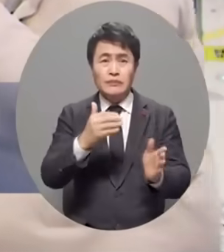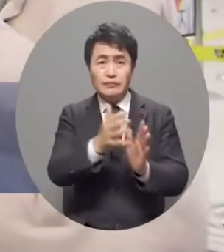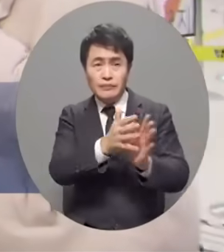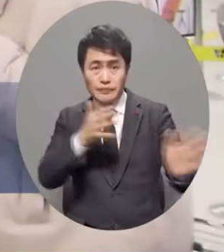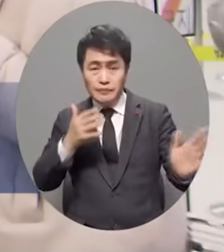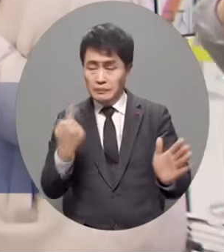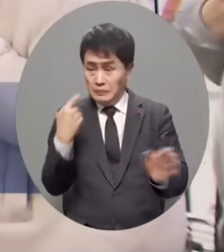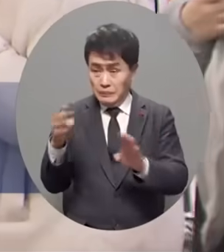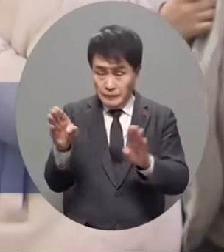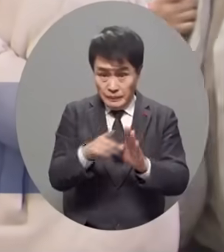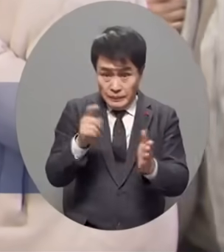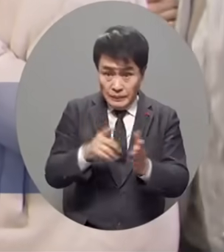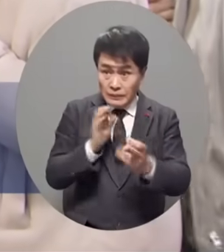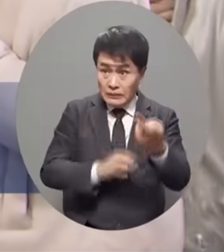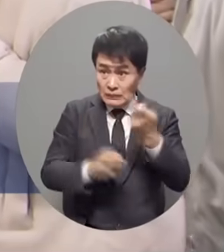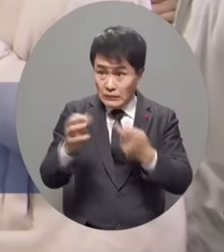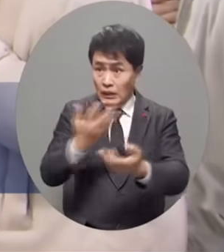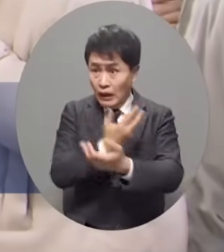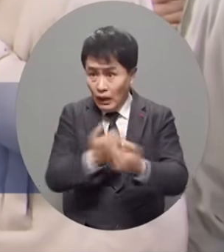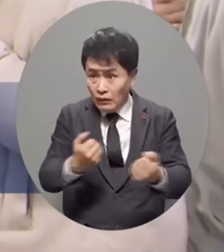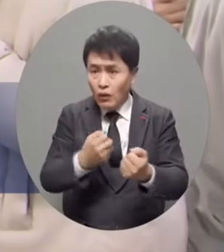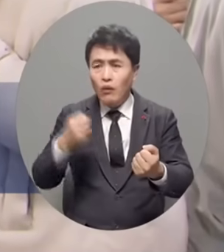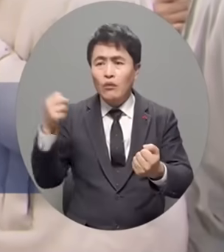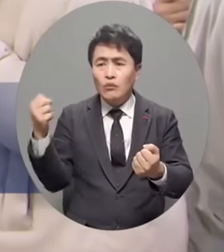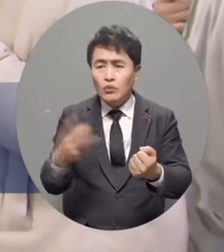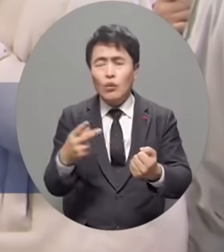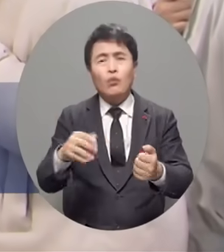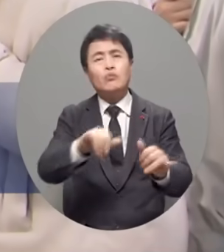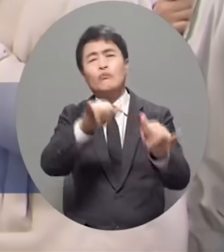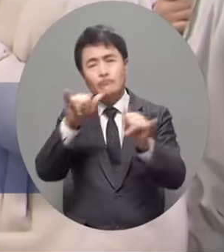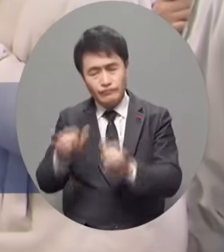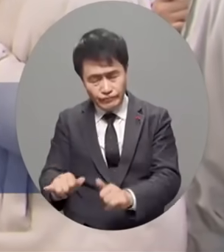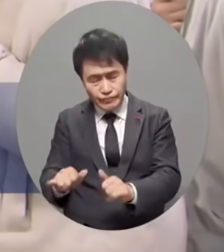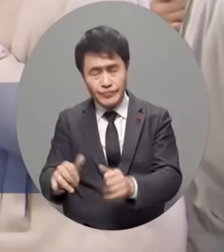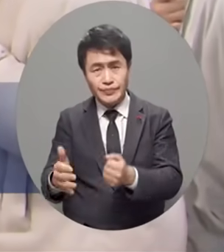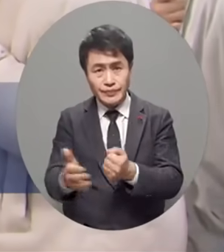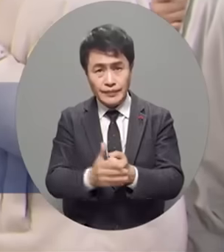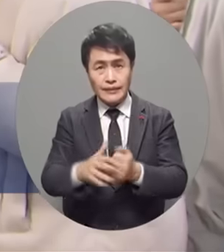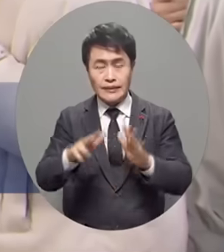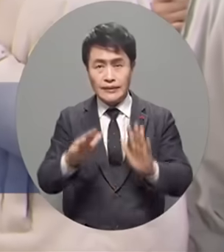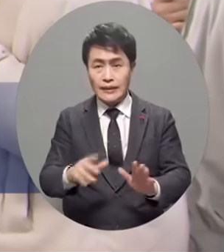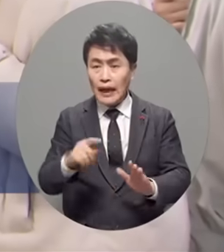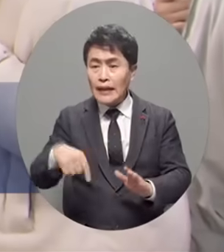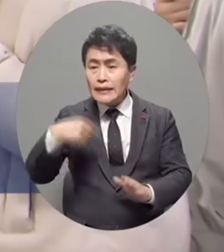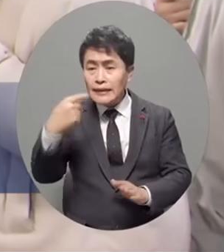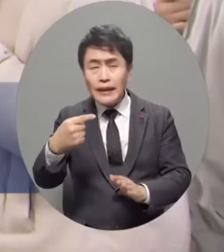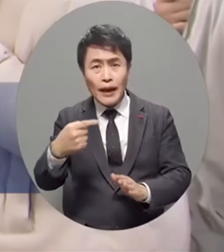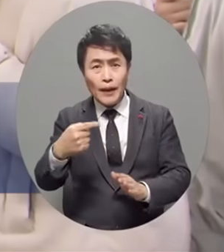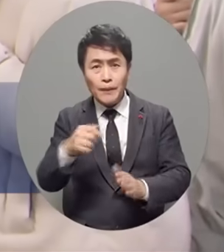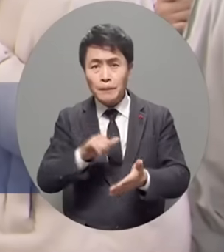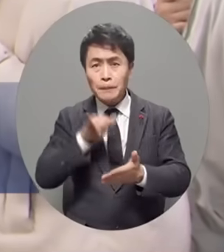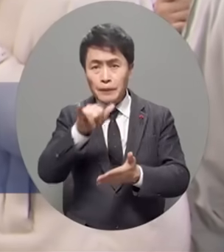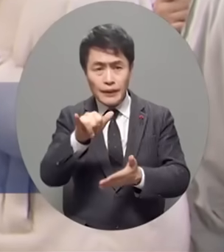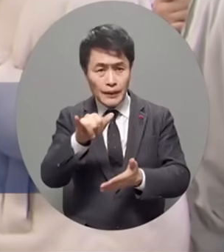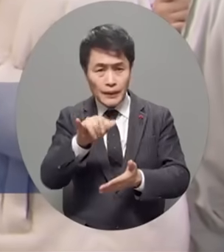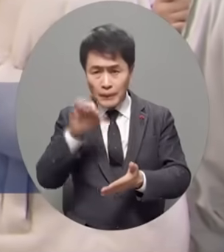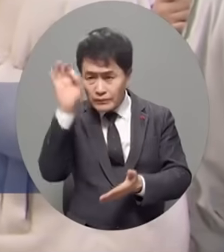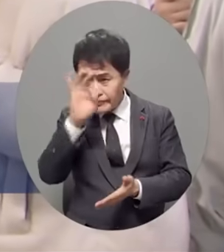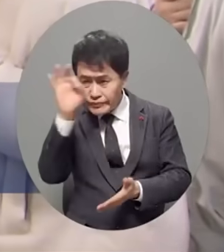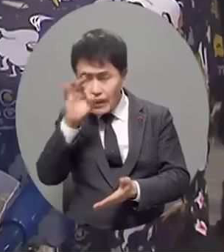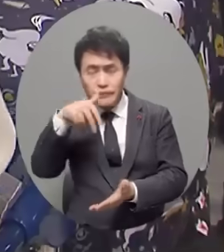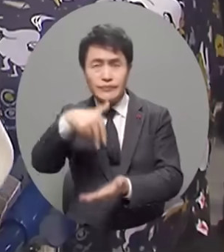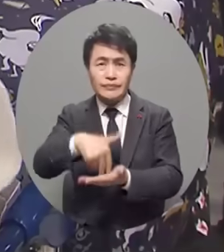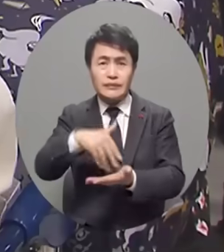그래서 급하게 오늘 아침 걸 잡아놨었는데 이것도 이제 결항이 돼가지고 지금 다음 비행기를 최대한 빨리 찾으려고 서